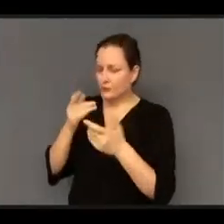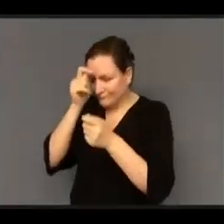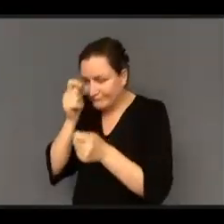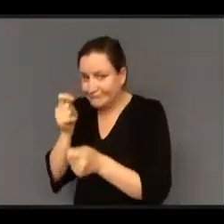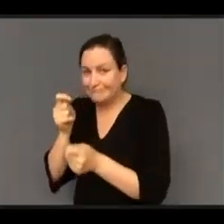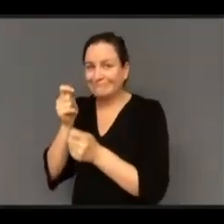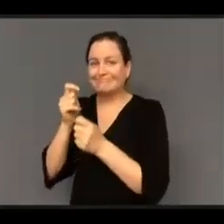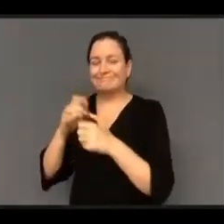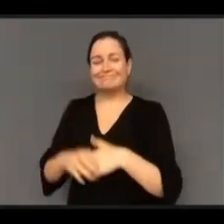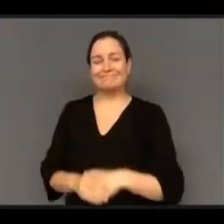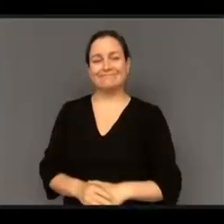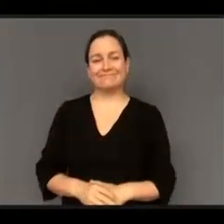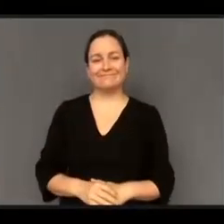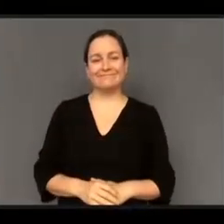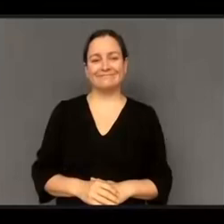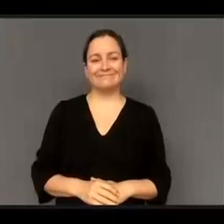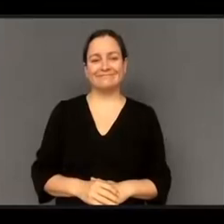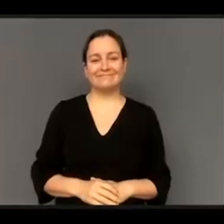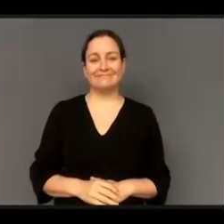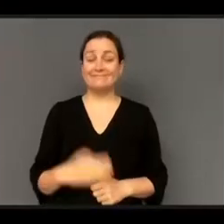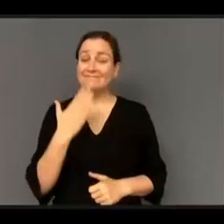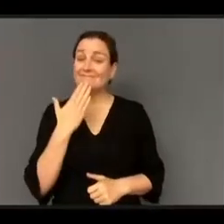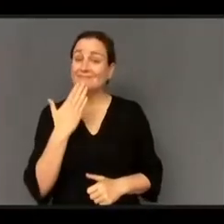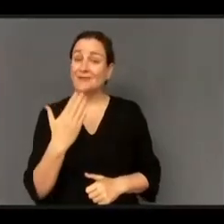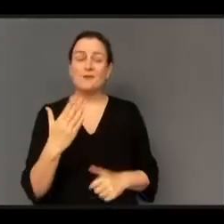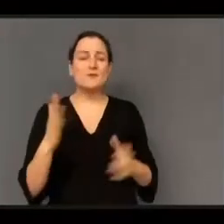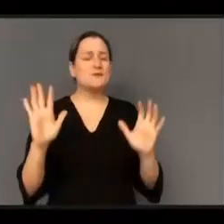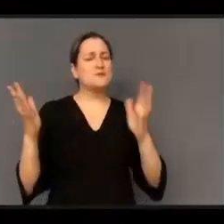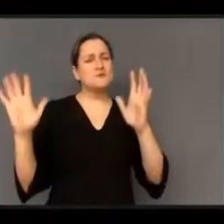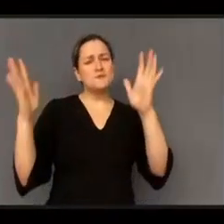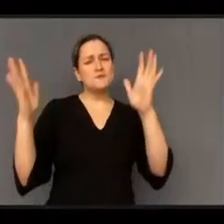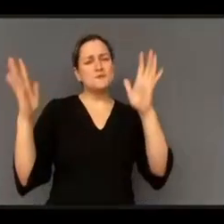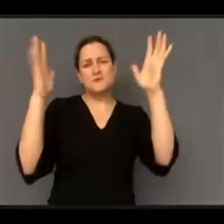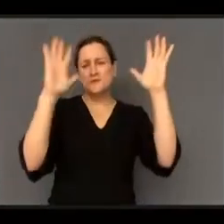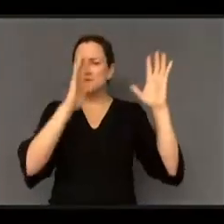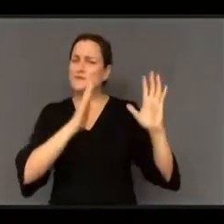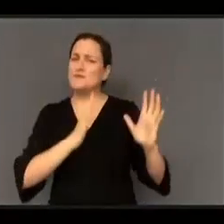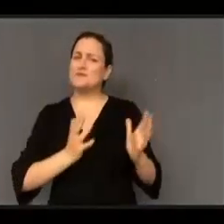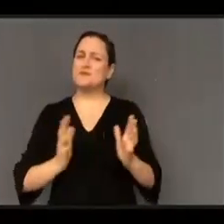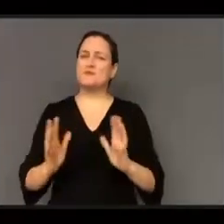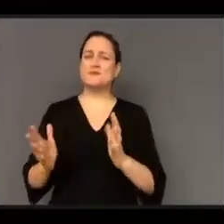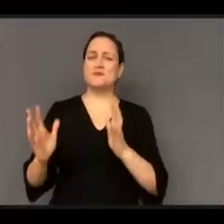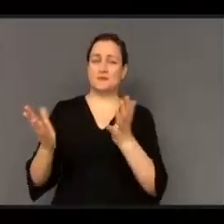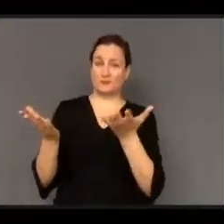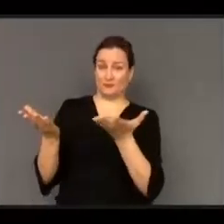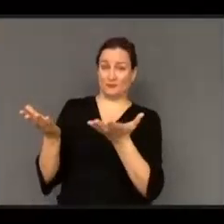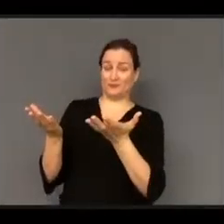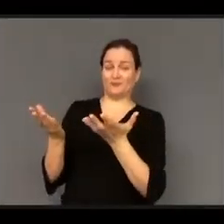And thank you. Please give a round of applause once again to the speakers.